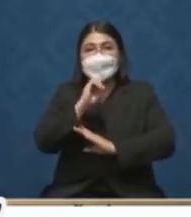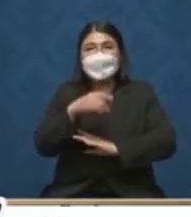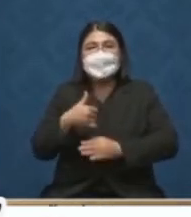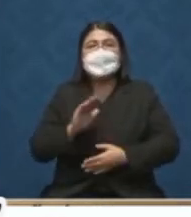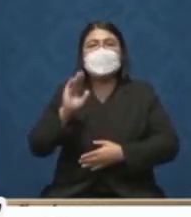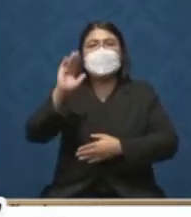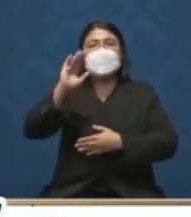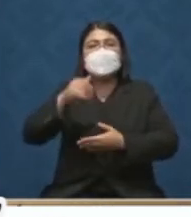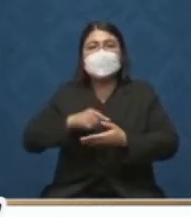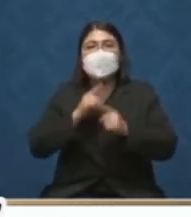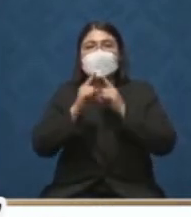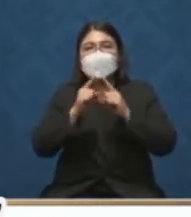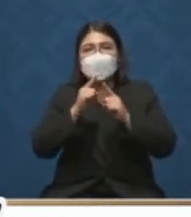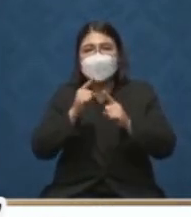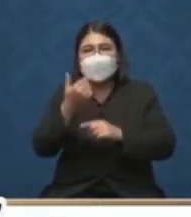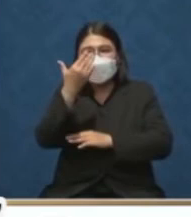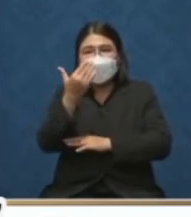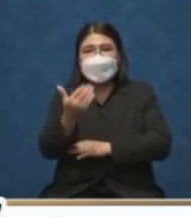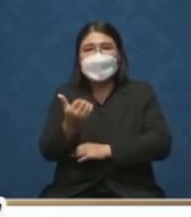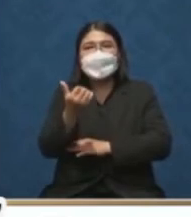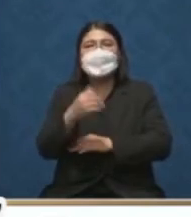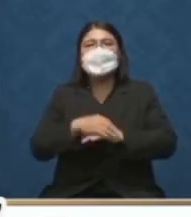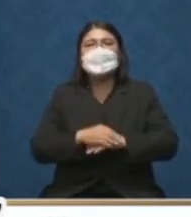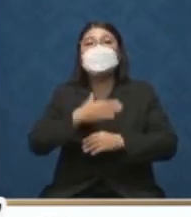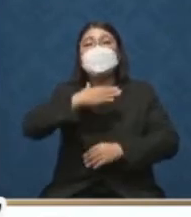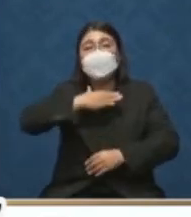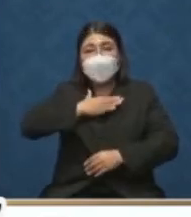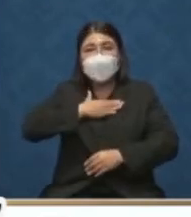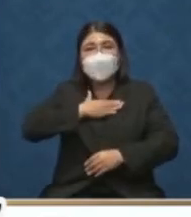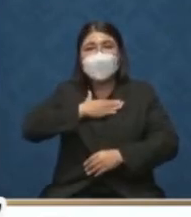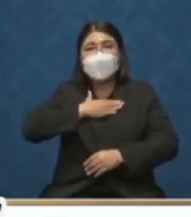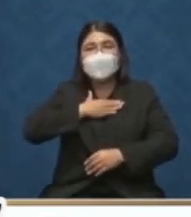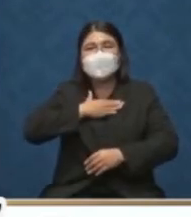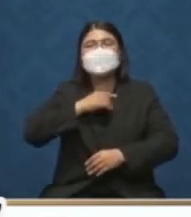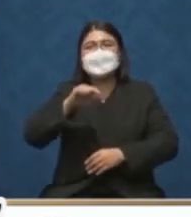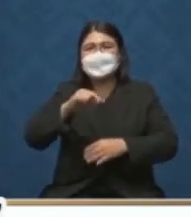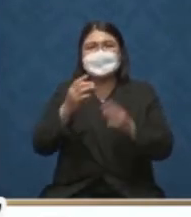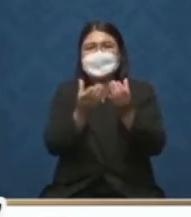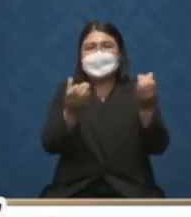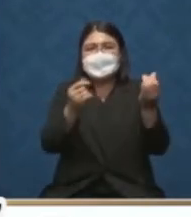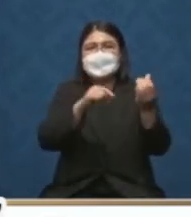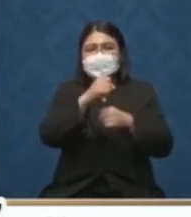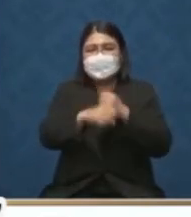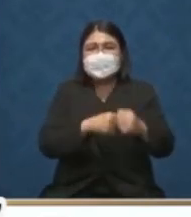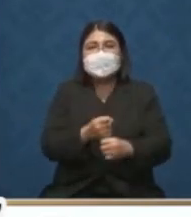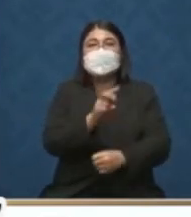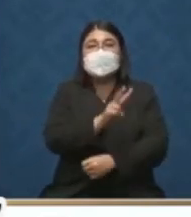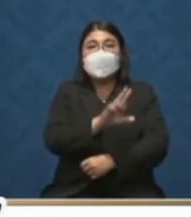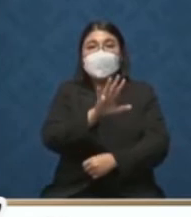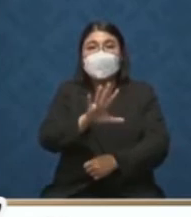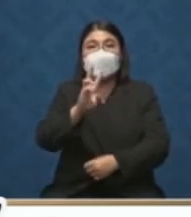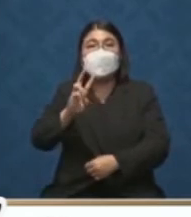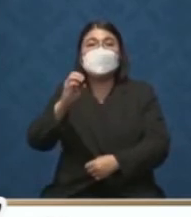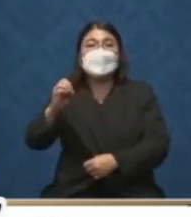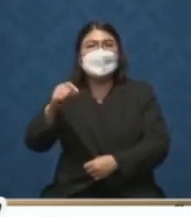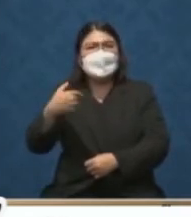แก่นตัวแทนคนเมืองพรรคภูมิใจไทยครับท่านท่านประธานครับผมจำเป็นที่ต้องลุกขึ้นมาอภิปรายรัฐธรรมนูญในว